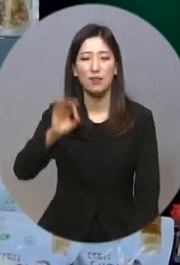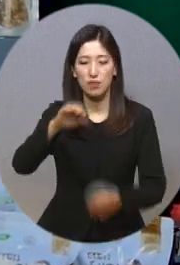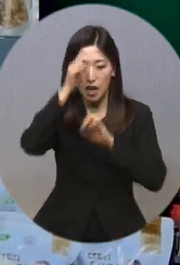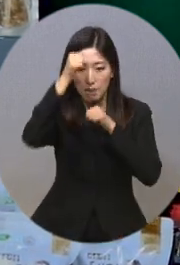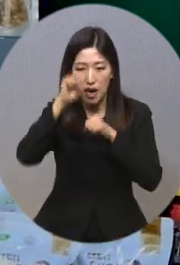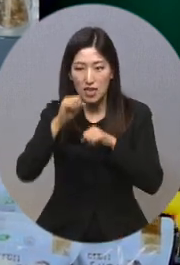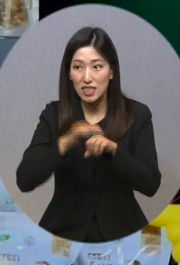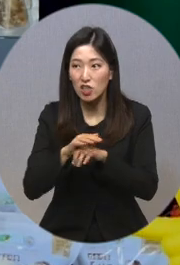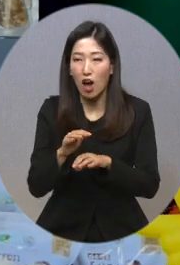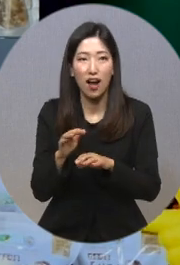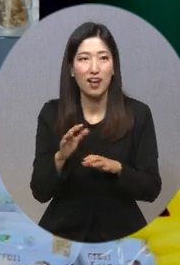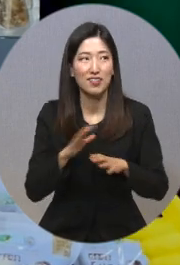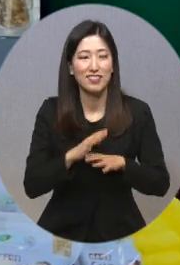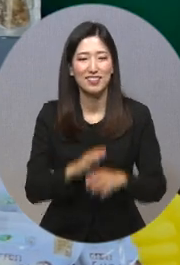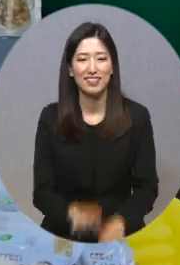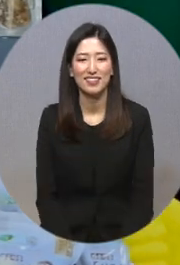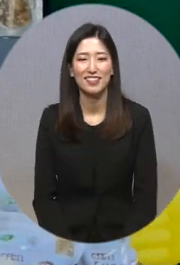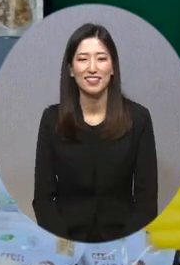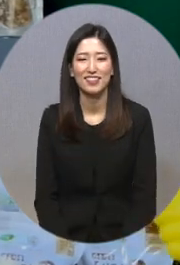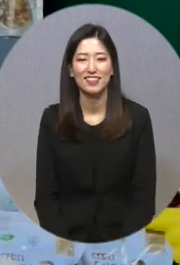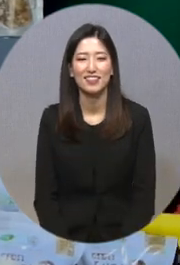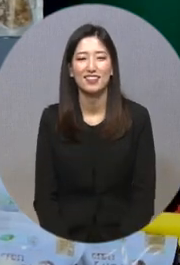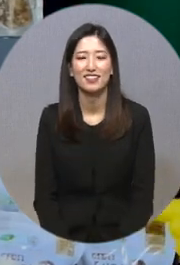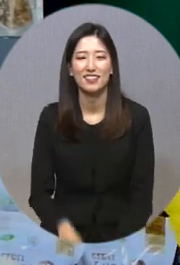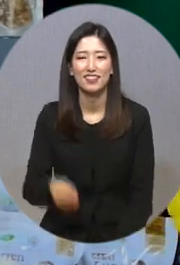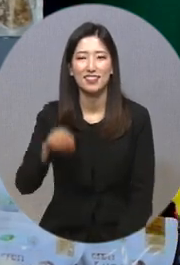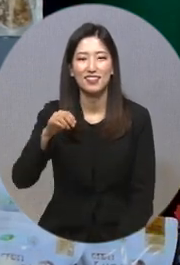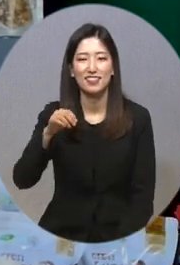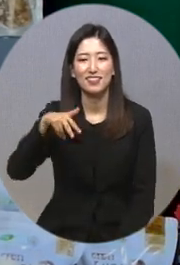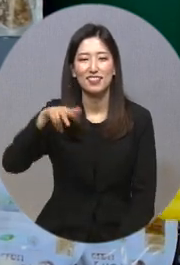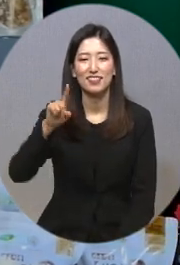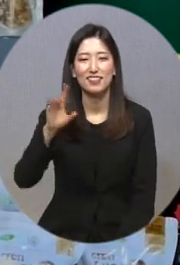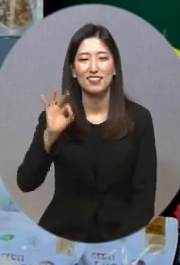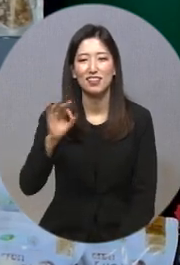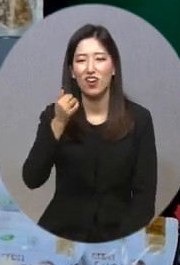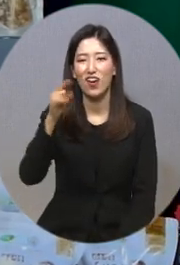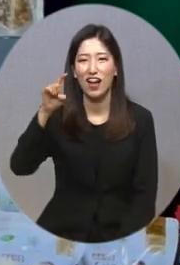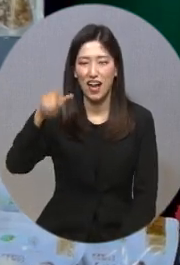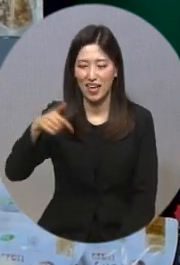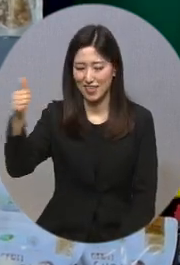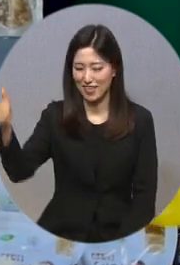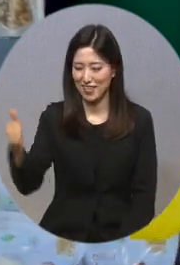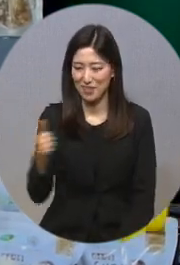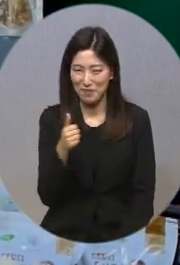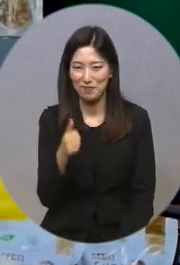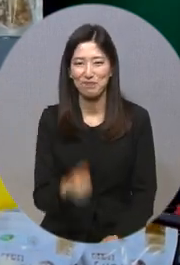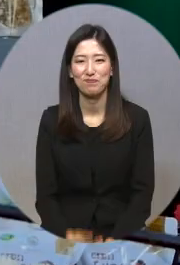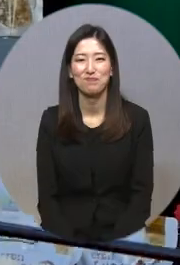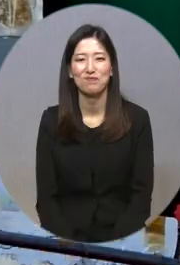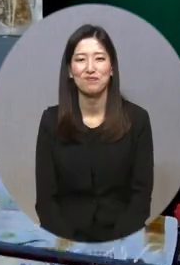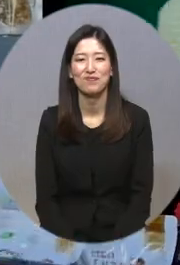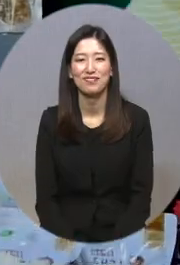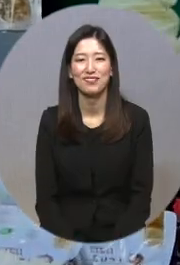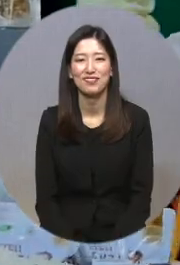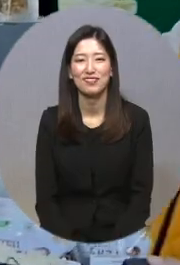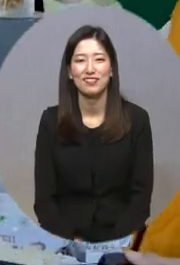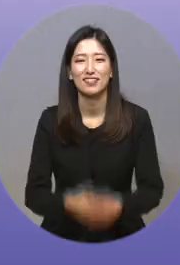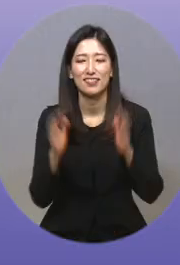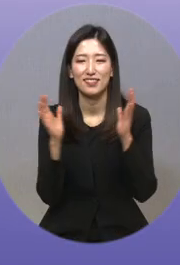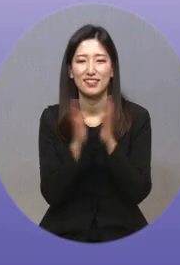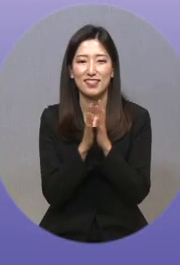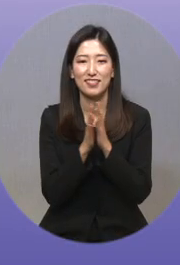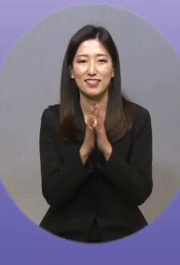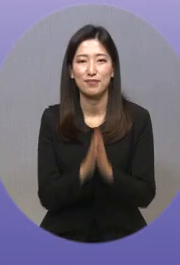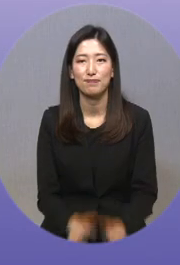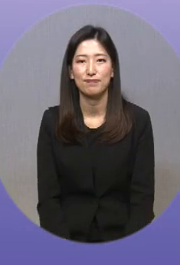어. 운주골 정학님 네. 전통식품의 정학님 대표님 모시겠습니다. 네. 어미 나와요.